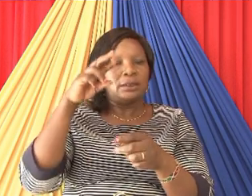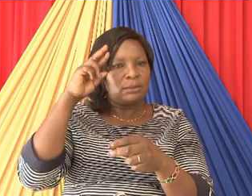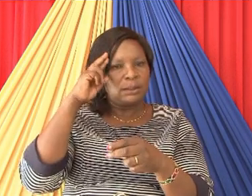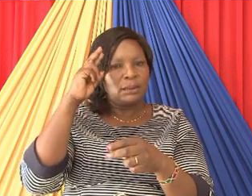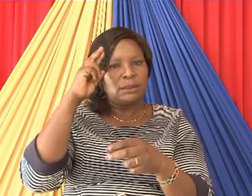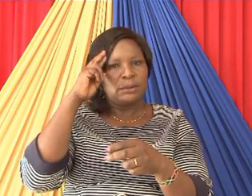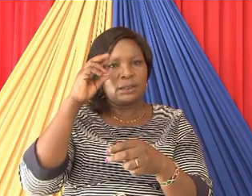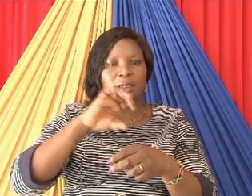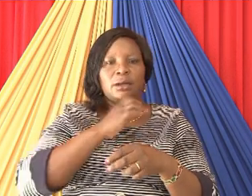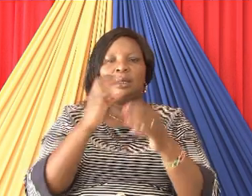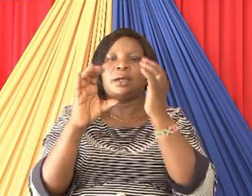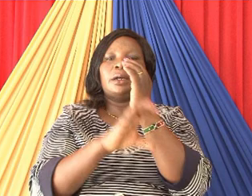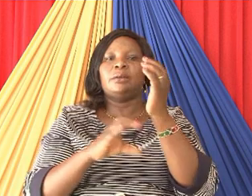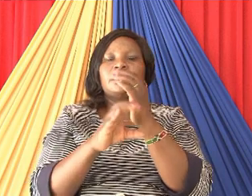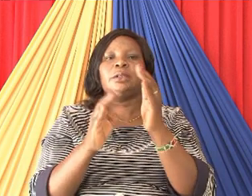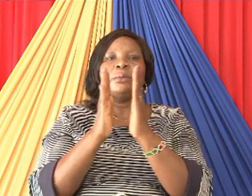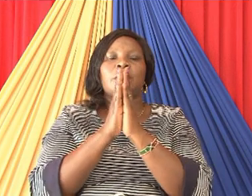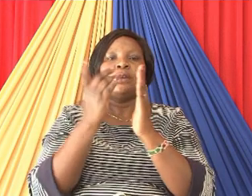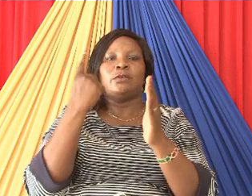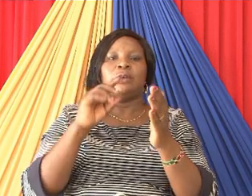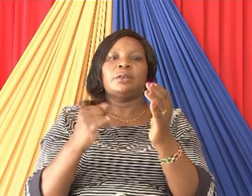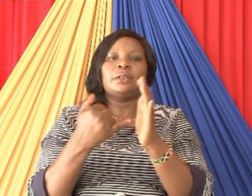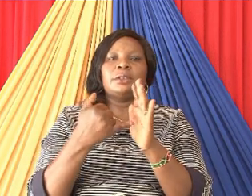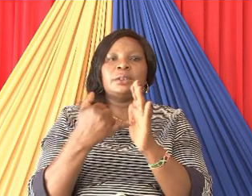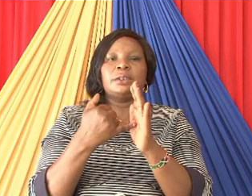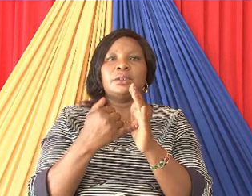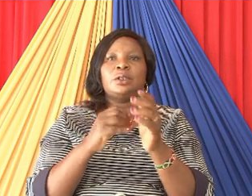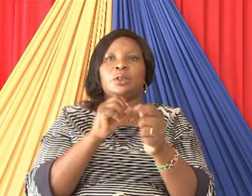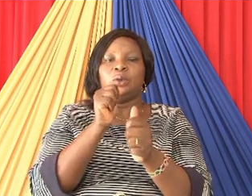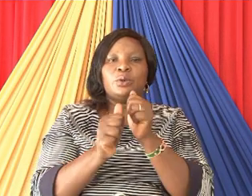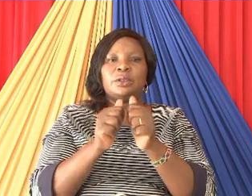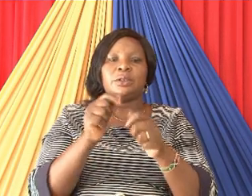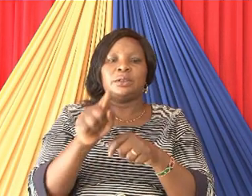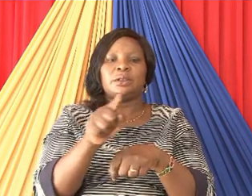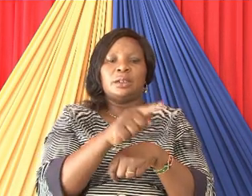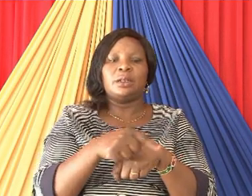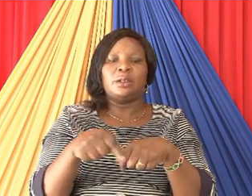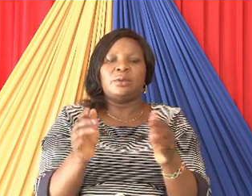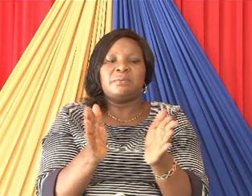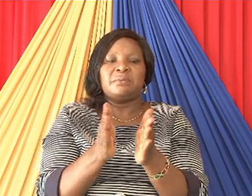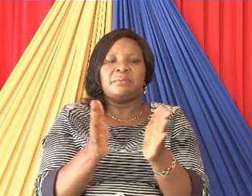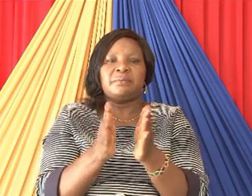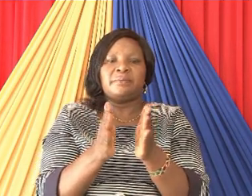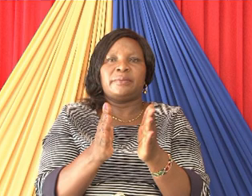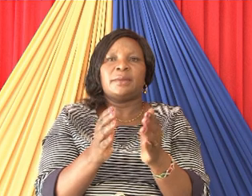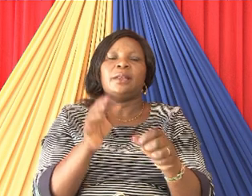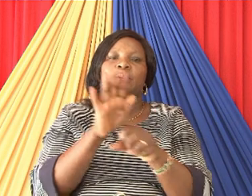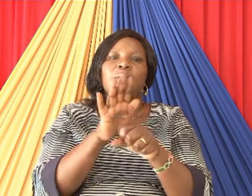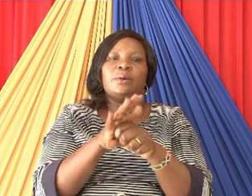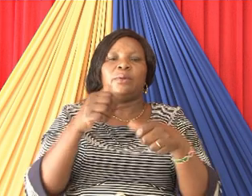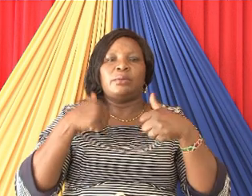kuiombea. Ni watu ambao wanakumbuka yale ambayo yamezingira watu wengi na kuwaleta mbele za Mungu.